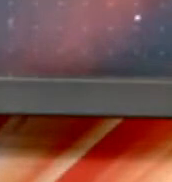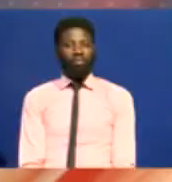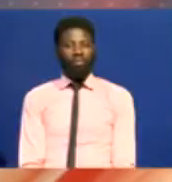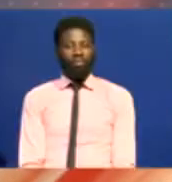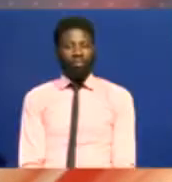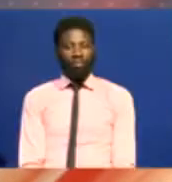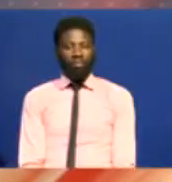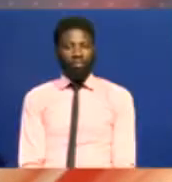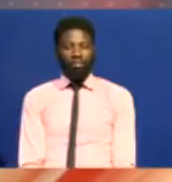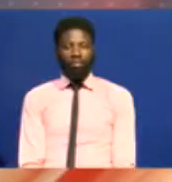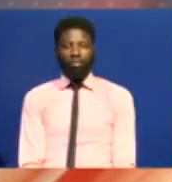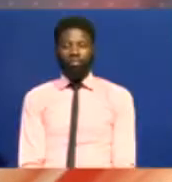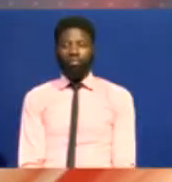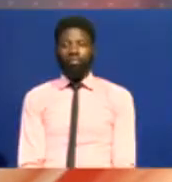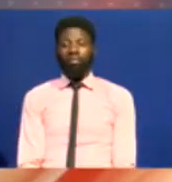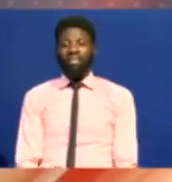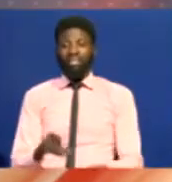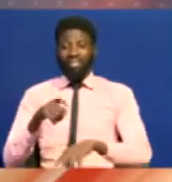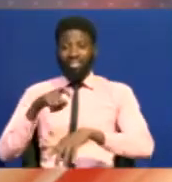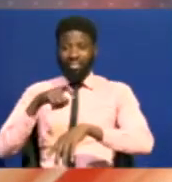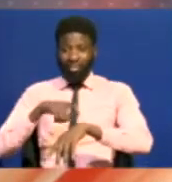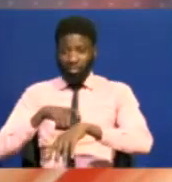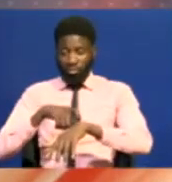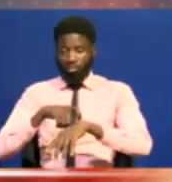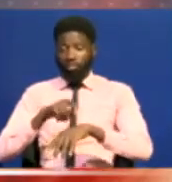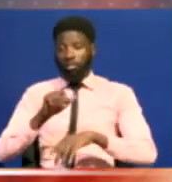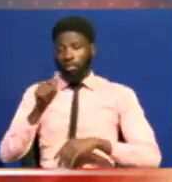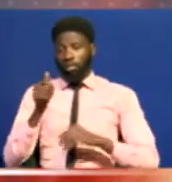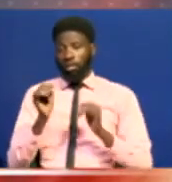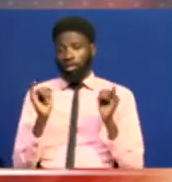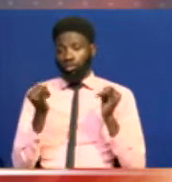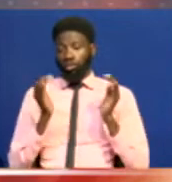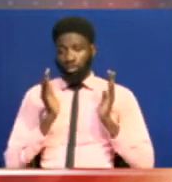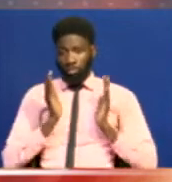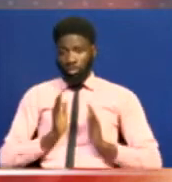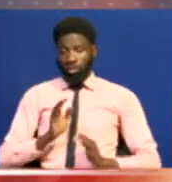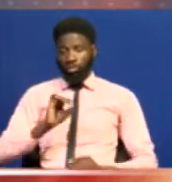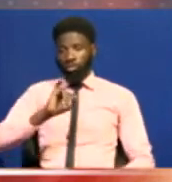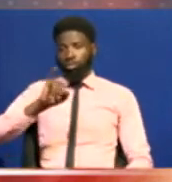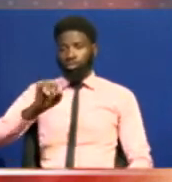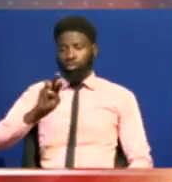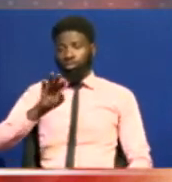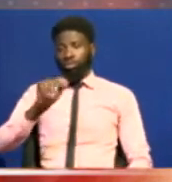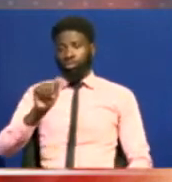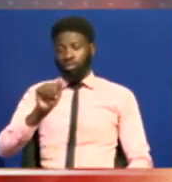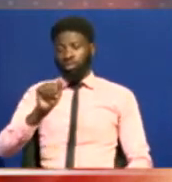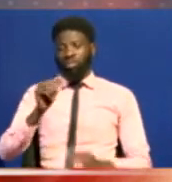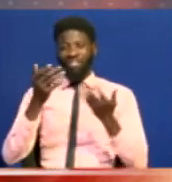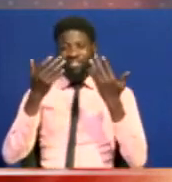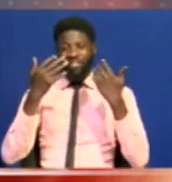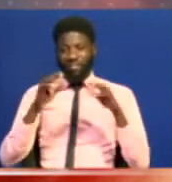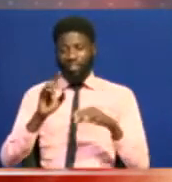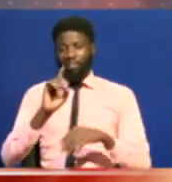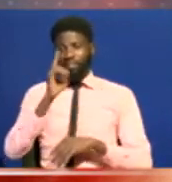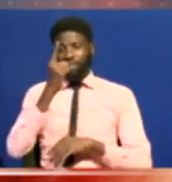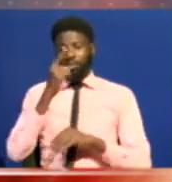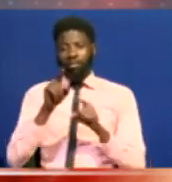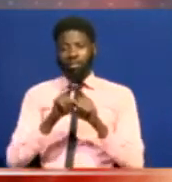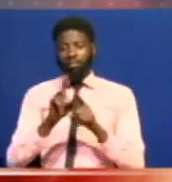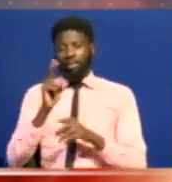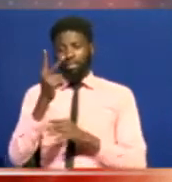Baada ya mwenzangu Akuna Juma Balo kuwajibika na kuchangamkia awamu ya kwanza na ya pili, hii ni awamu ya tatu,